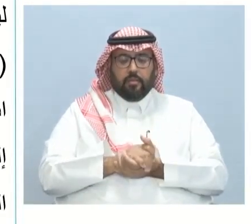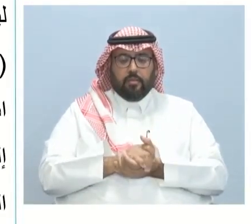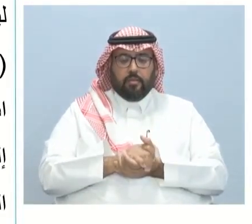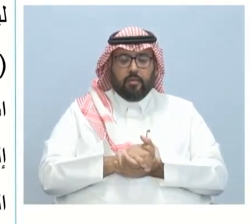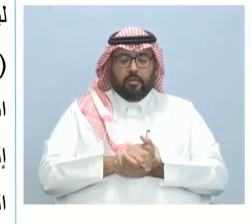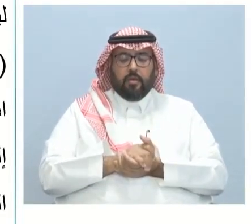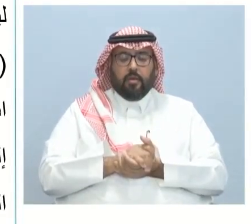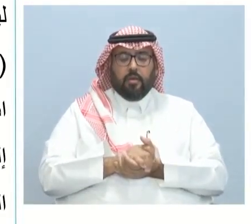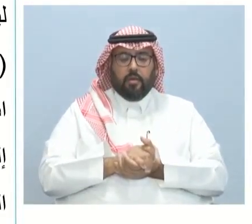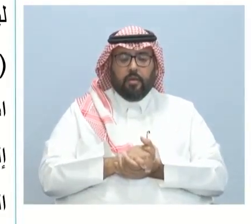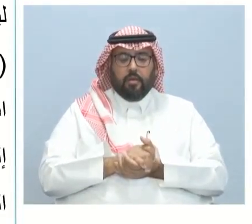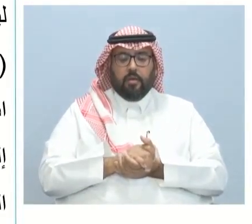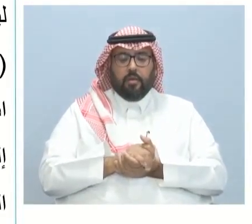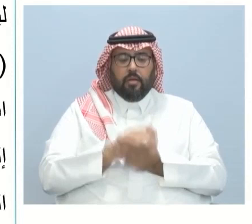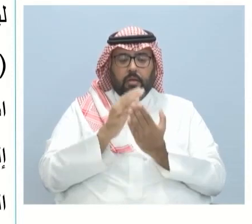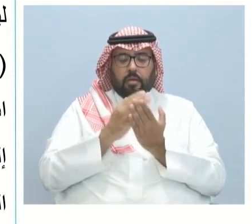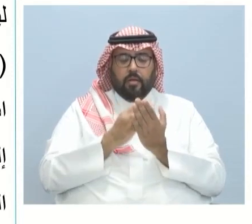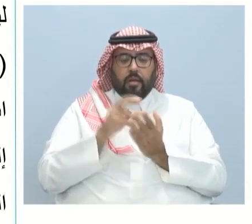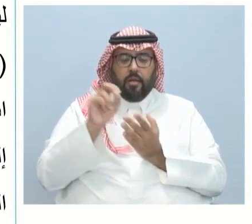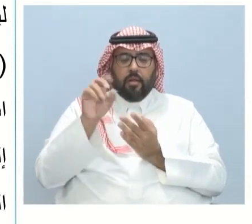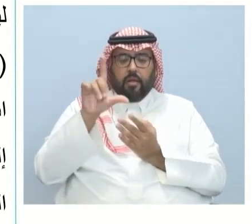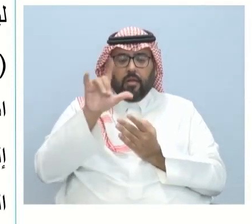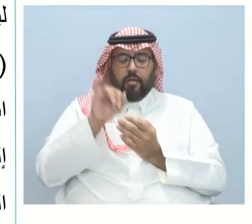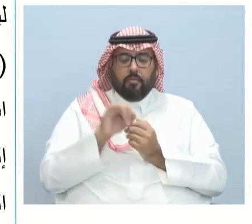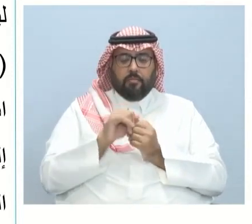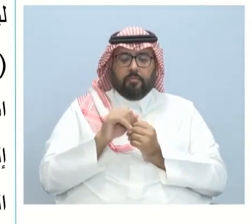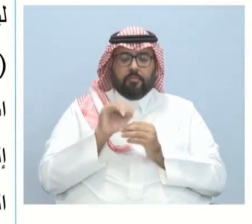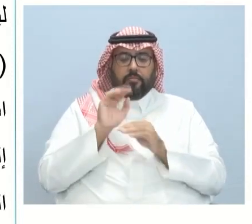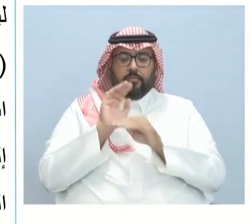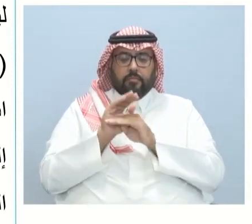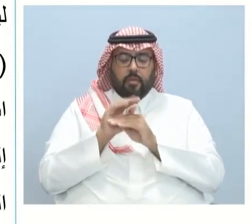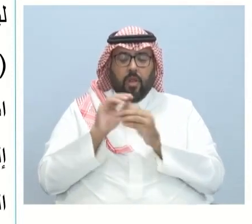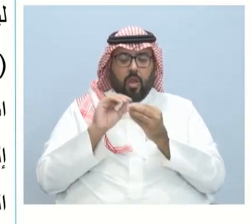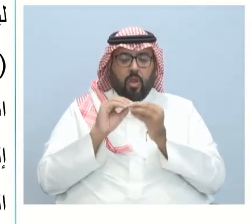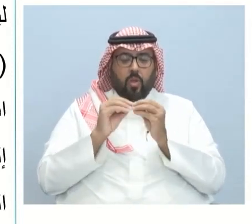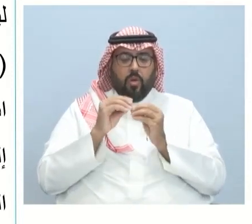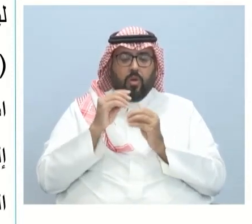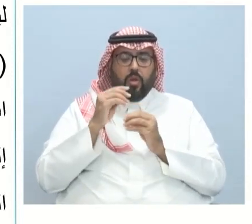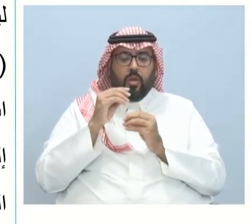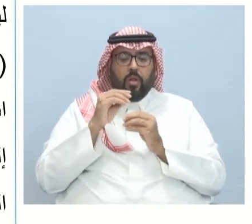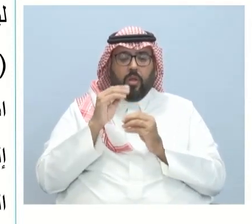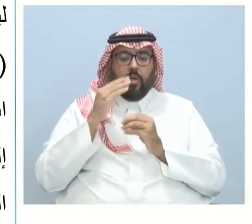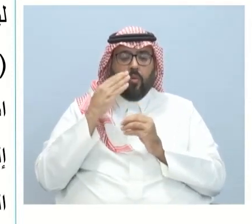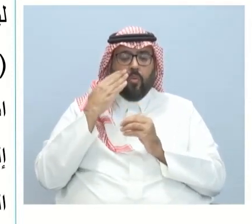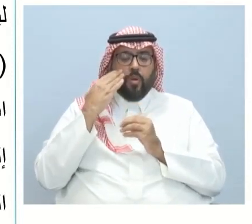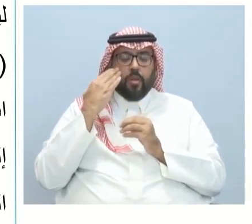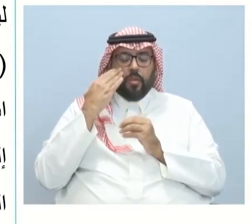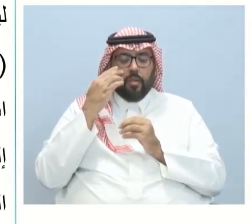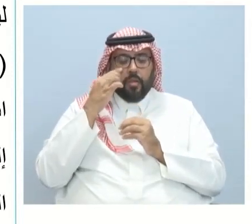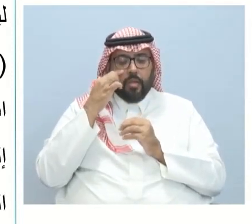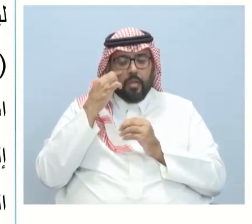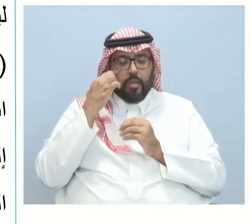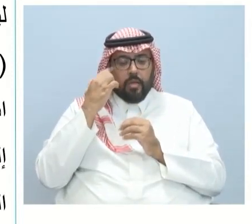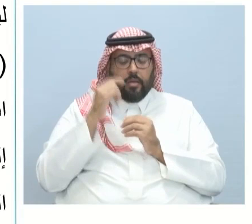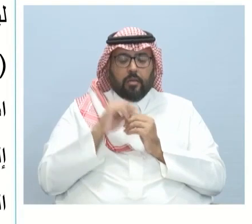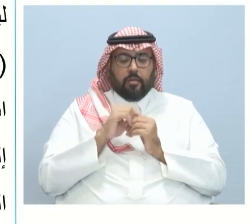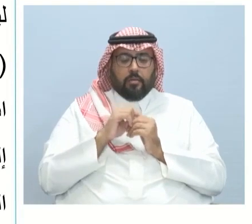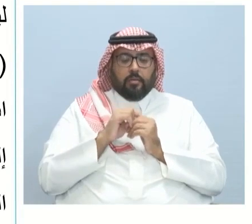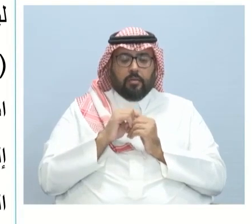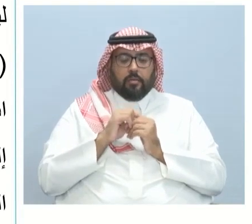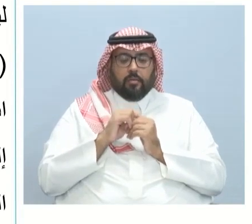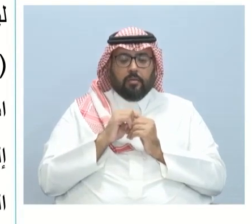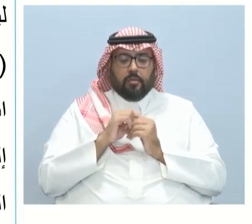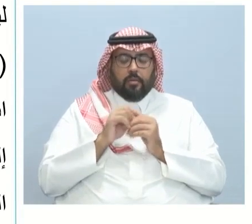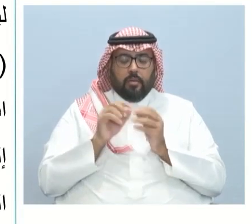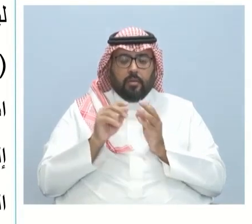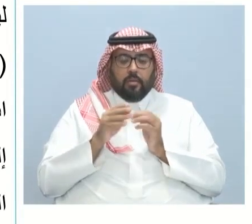الدرس لبنت نقل القلم كما ذكرنا انها باللون البنفسجي يمكن استخدام لبنه نقل القلم